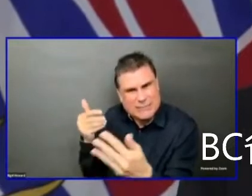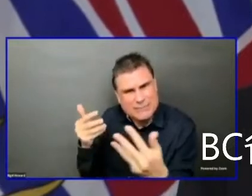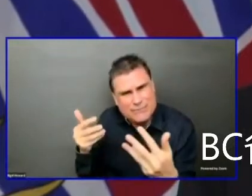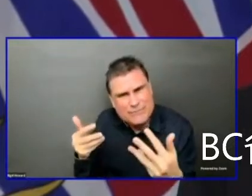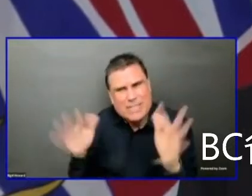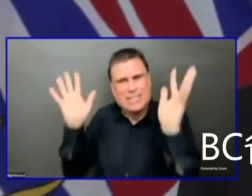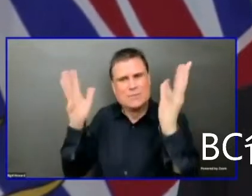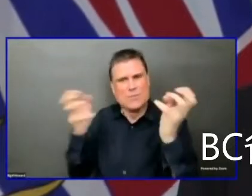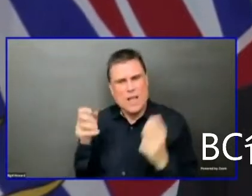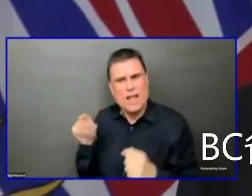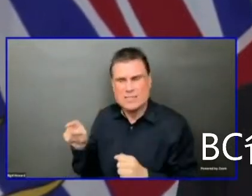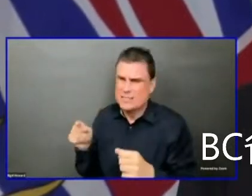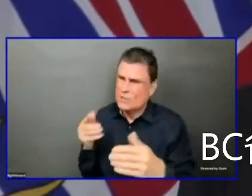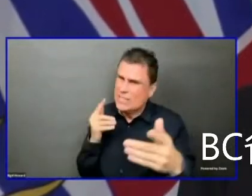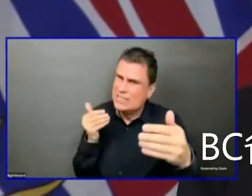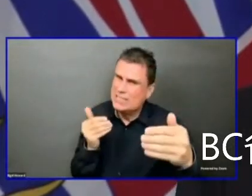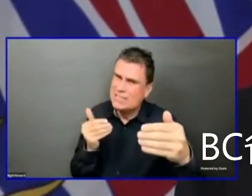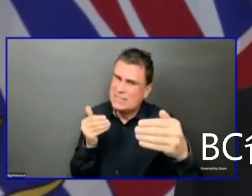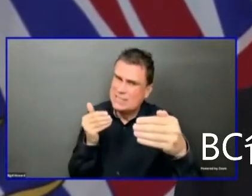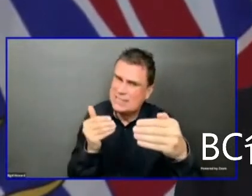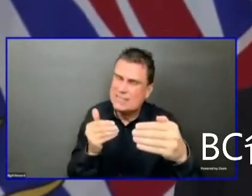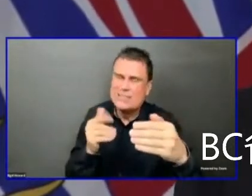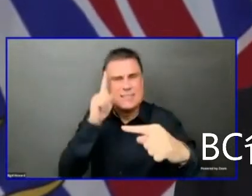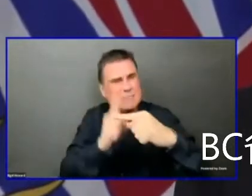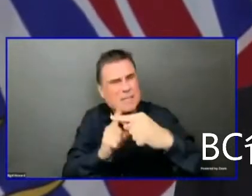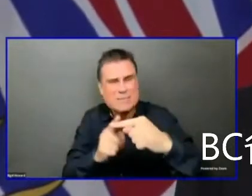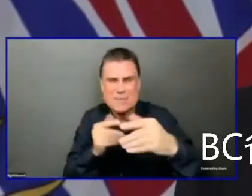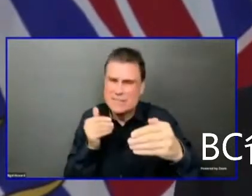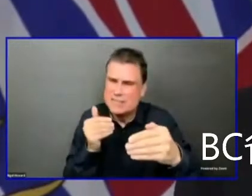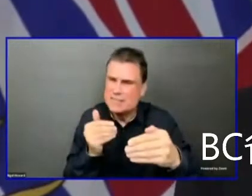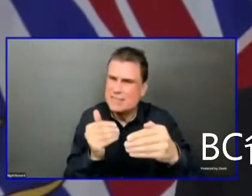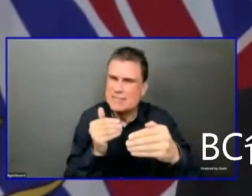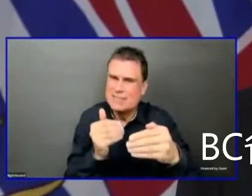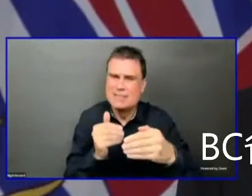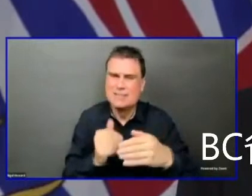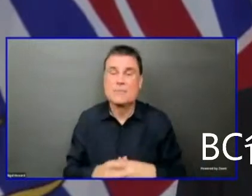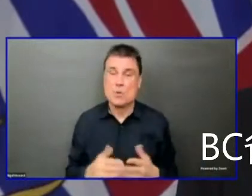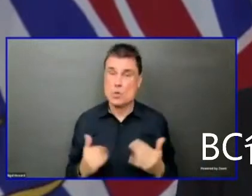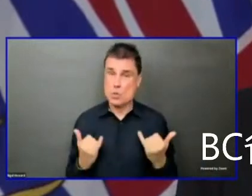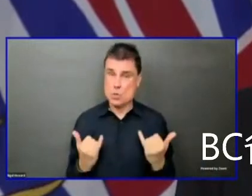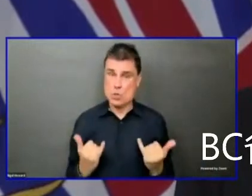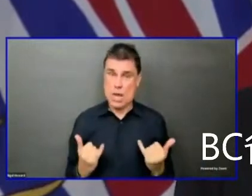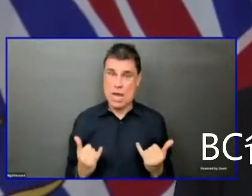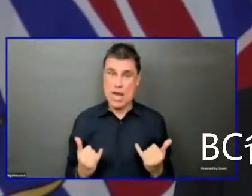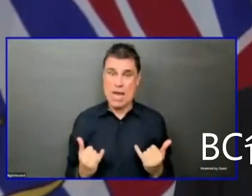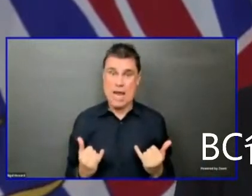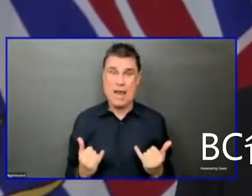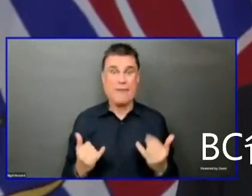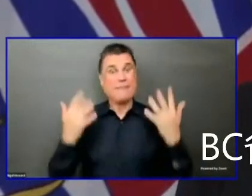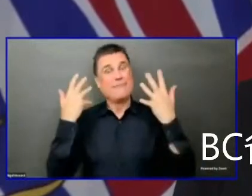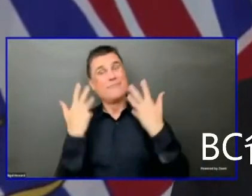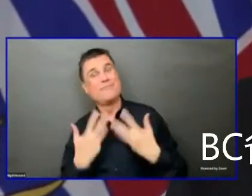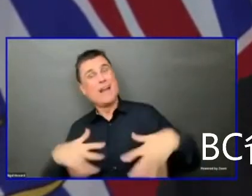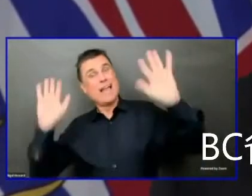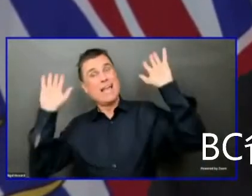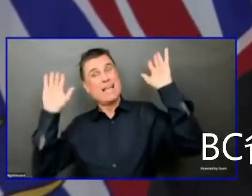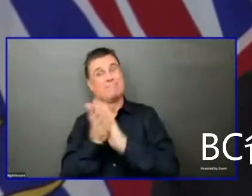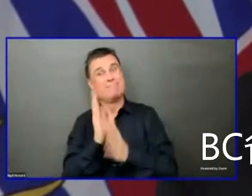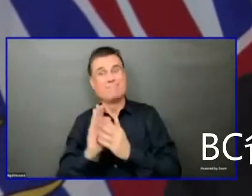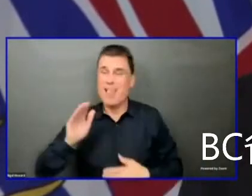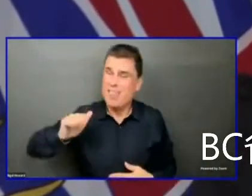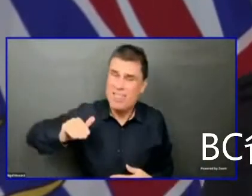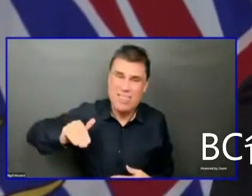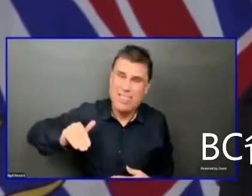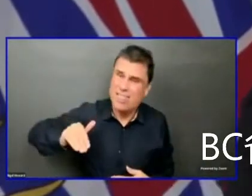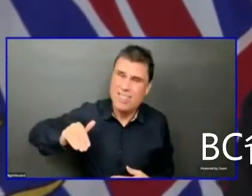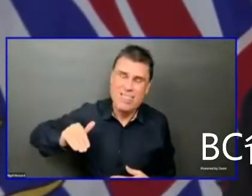要 more 看到 communities. 在这个放 We're 松的 not 情况 quite there yet, 我们还 but 没 we 有 are 远没 getting 有到 closer 这 every 个 day. 胜利的结 Each 果 holiday and